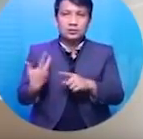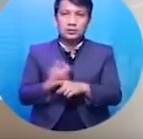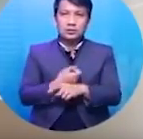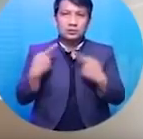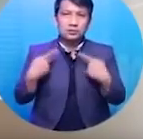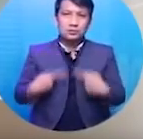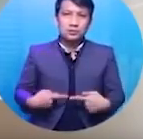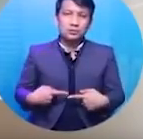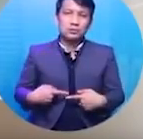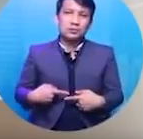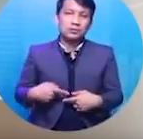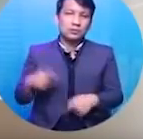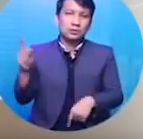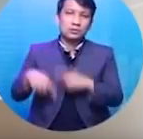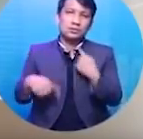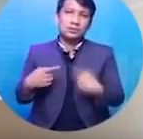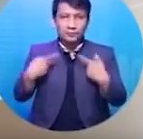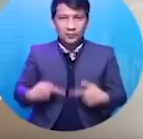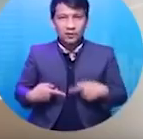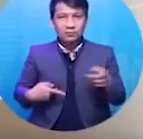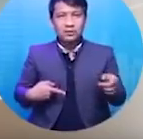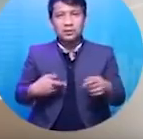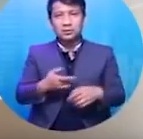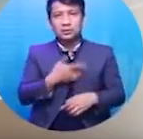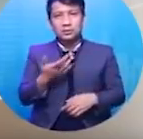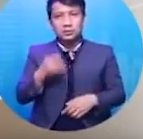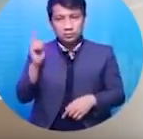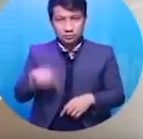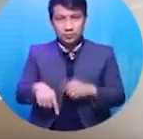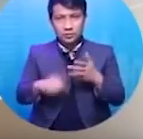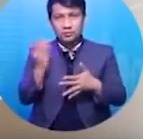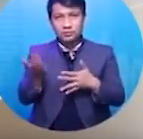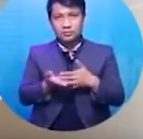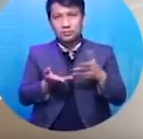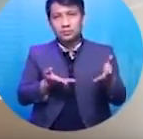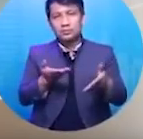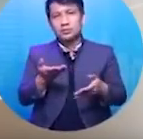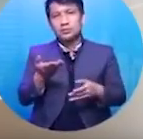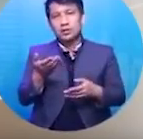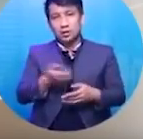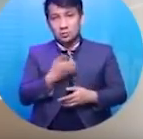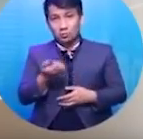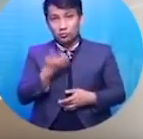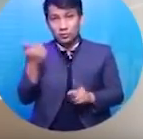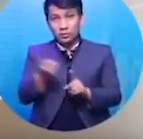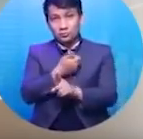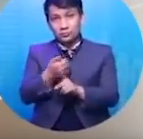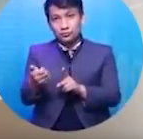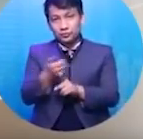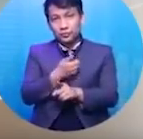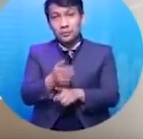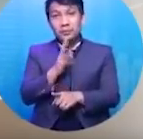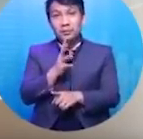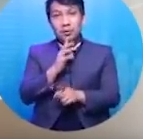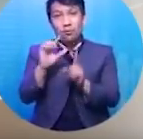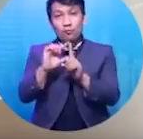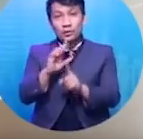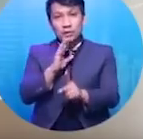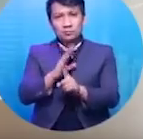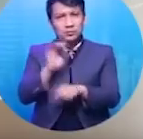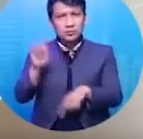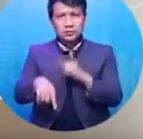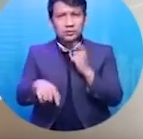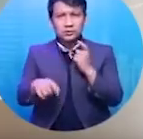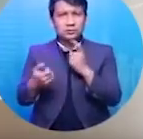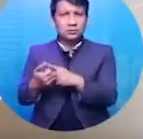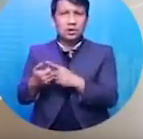physical. Emotional po ang pananakit niyan. So pwede makasuhan to, emotional abuse. Opo, emotional po. Hindi po yan